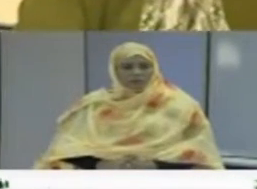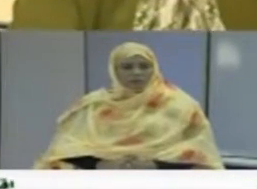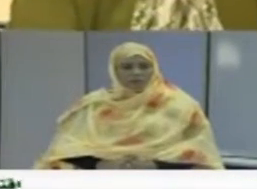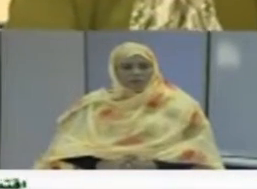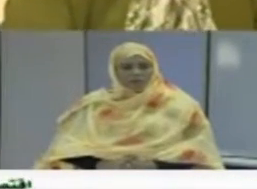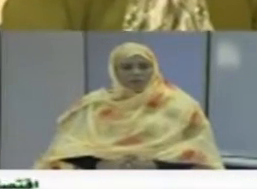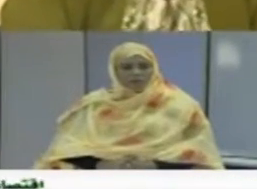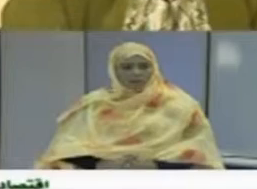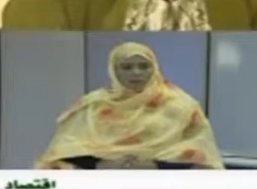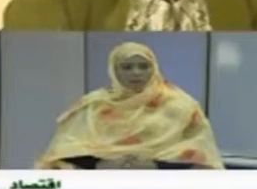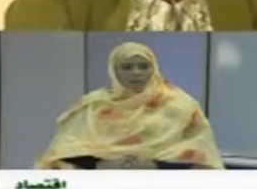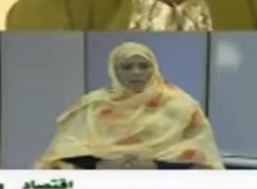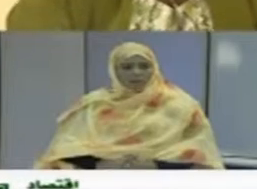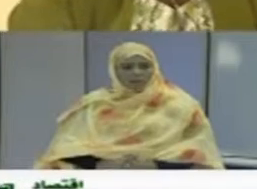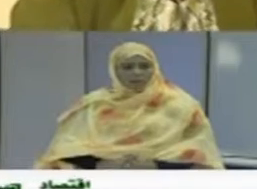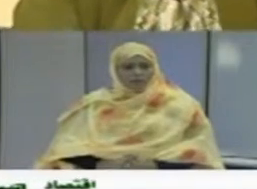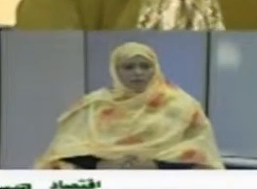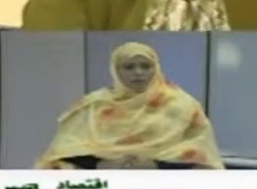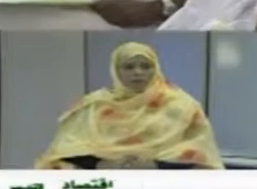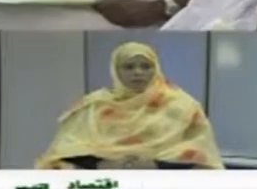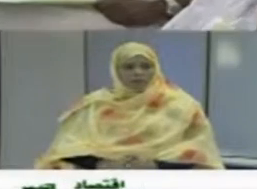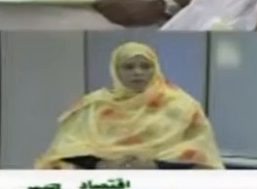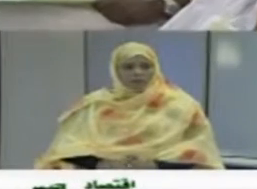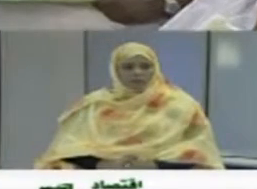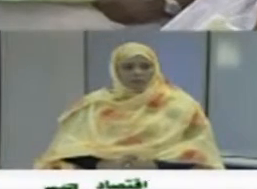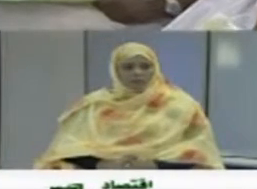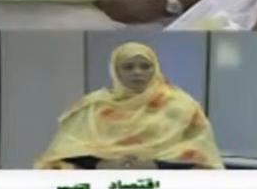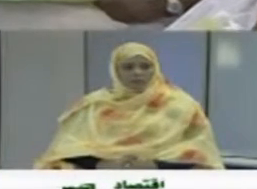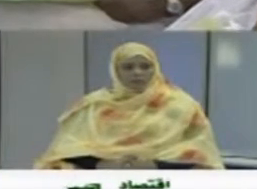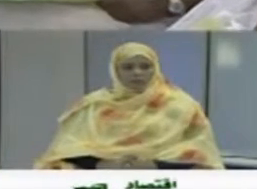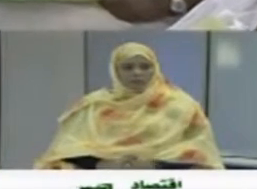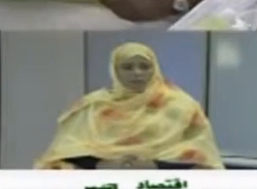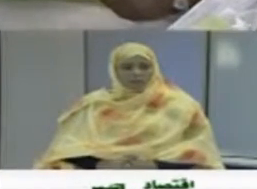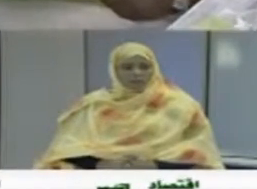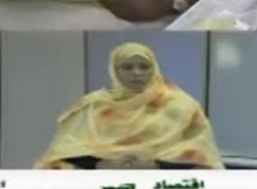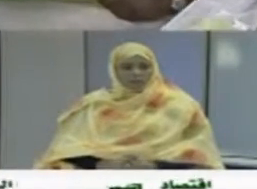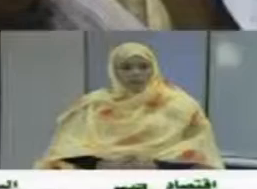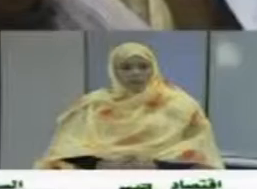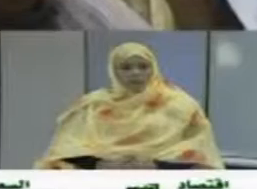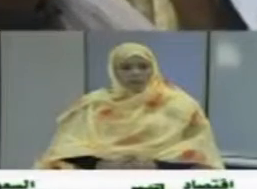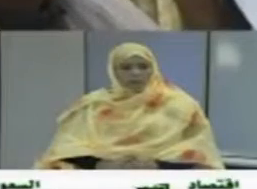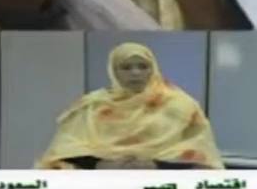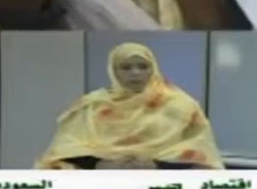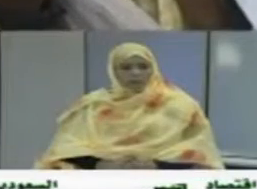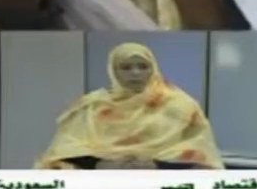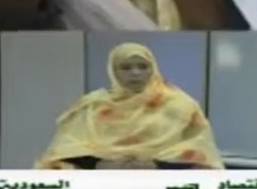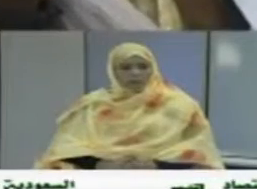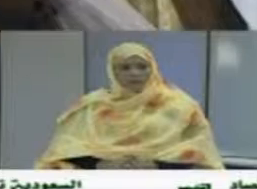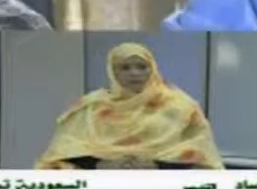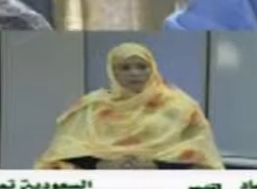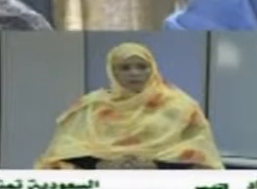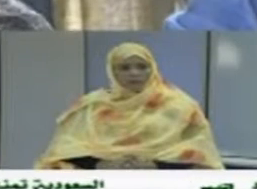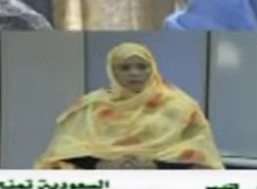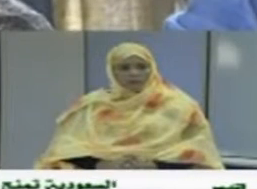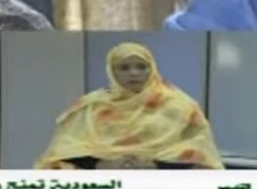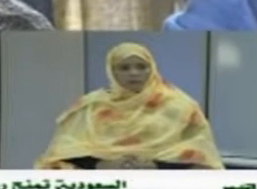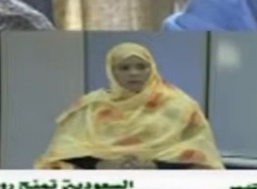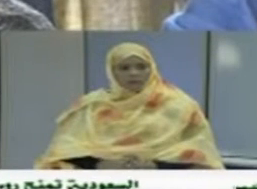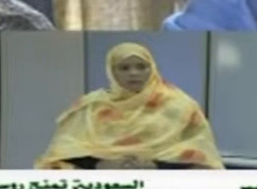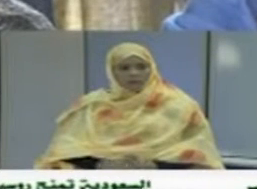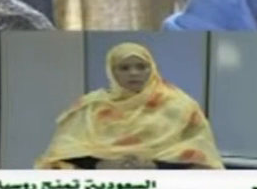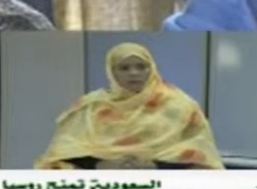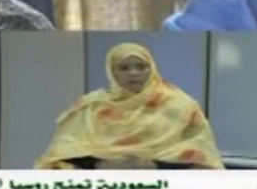البرلماني الجديد يحظى بالتوفيق ويعول عليه كثيرا لإعطاء الدفع لوصول المرأة إلى ما تصبو إليه. لا شك